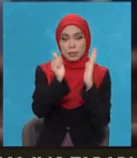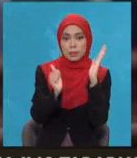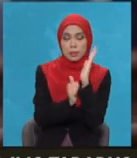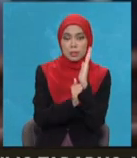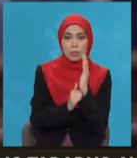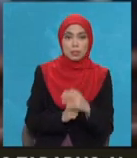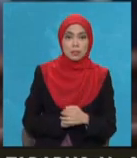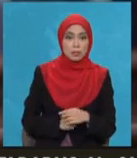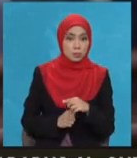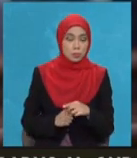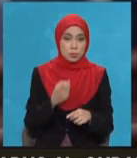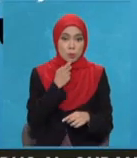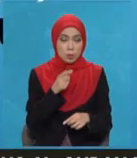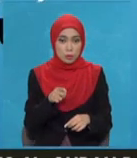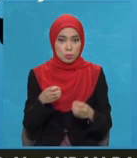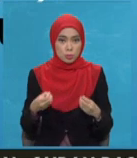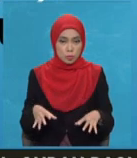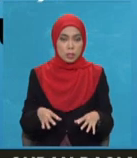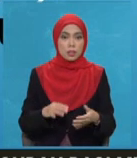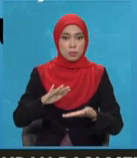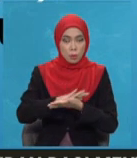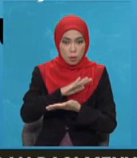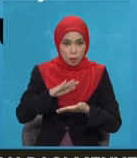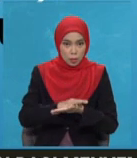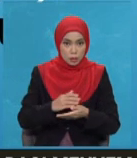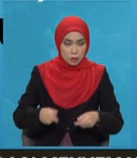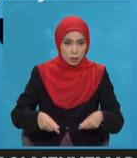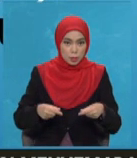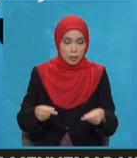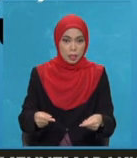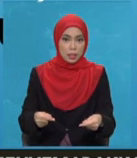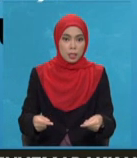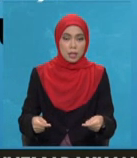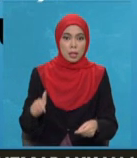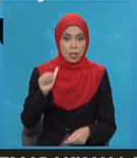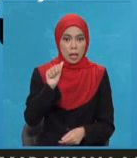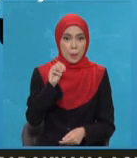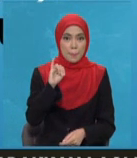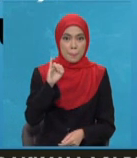diusulkan oleh yang berhormat Datuk Sri Setya Doctor Awang Haji